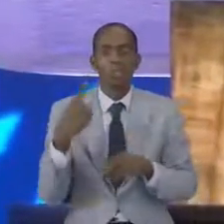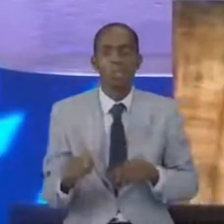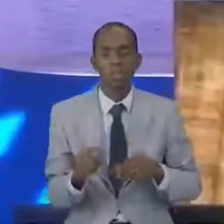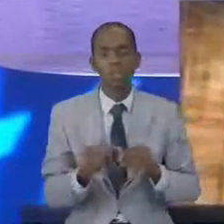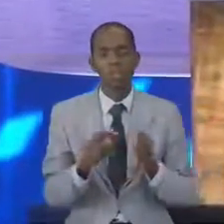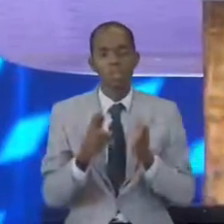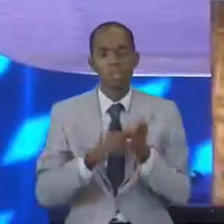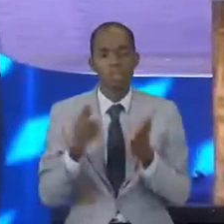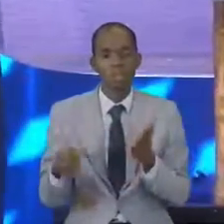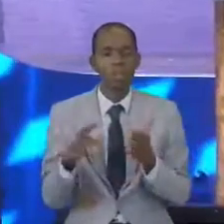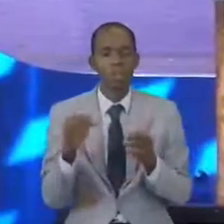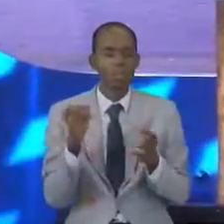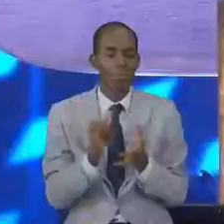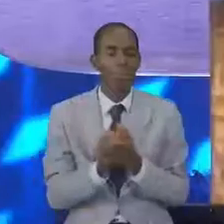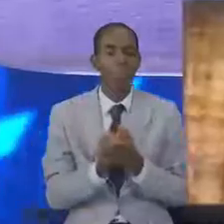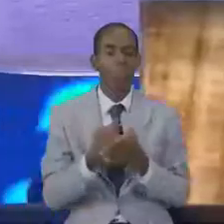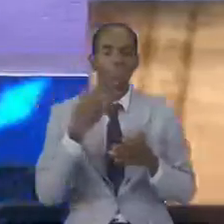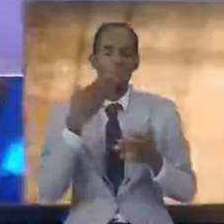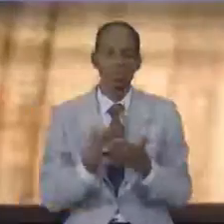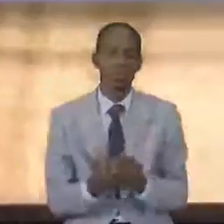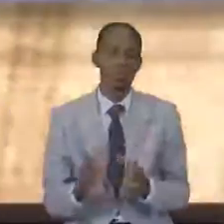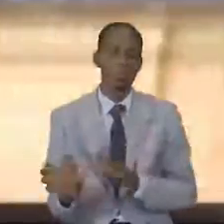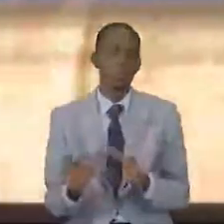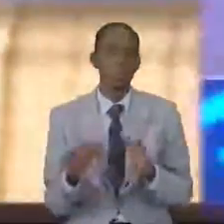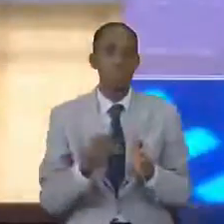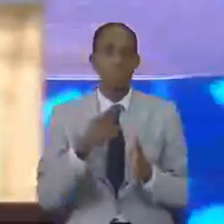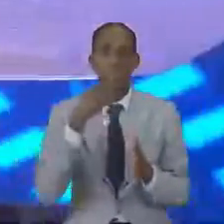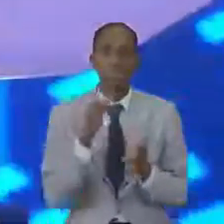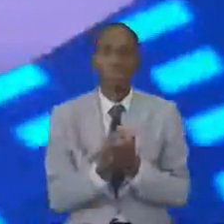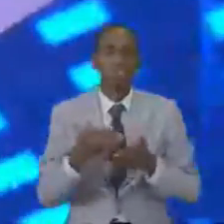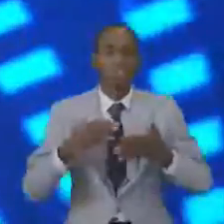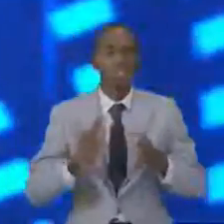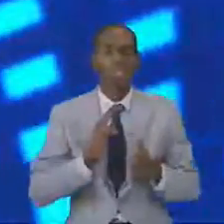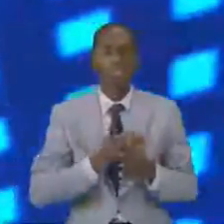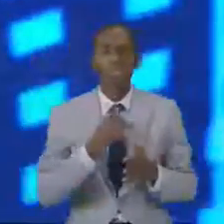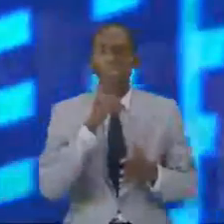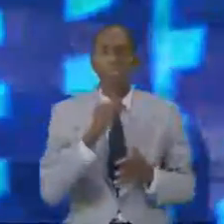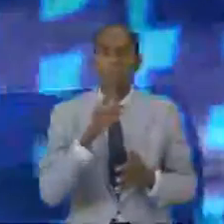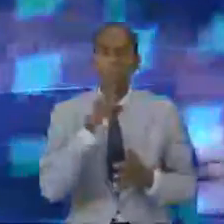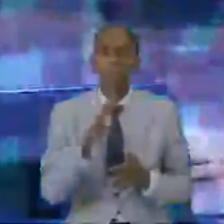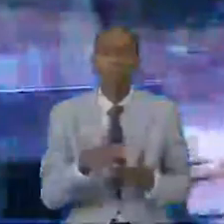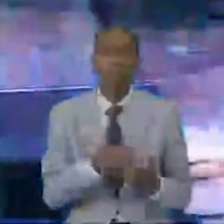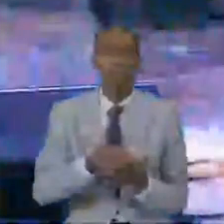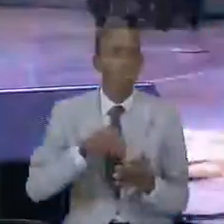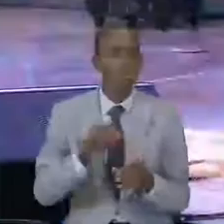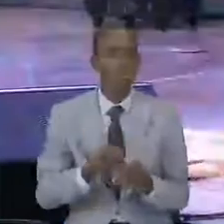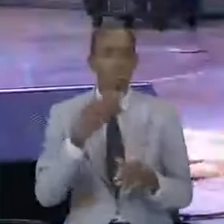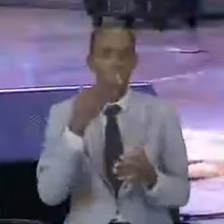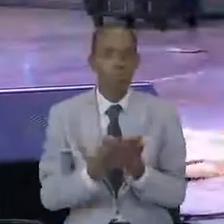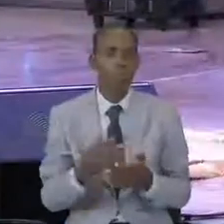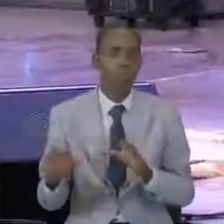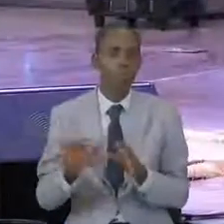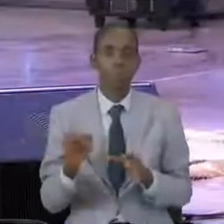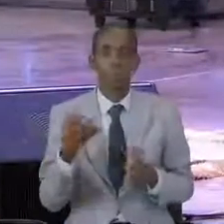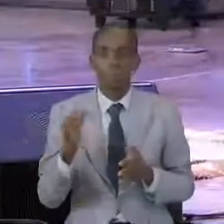l'évérant de cela faire le bien et les ne vous ne nous lassons pas de faire le bien